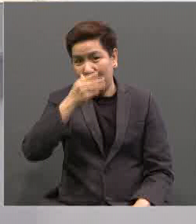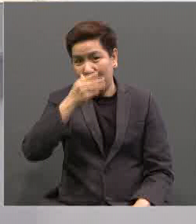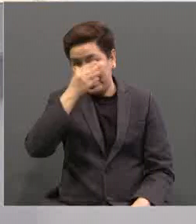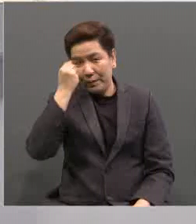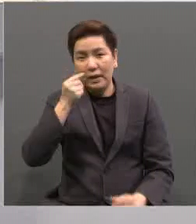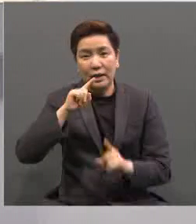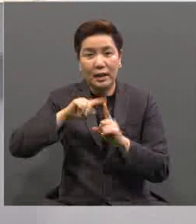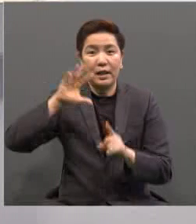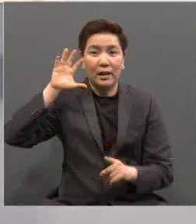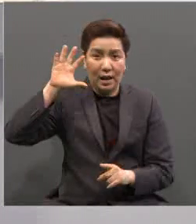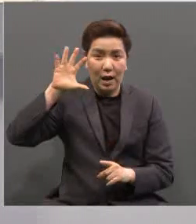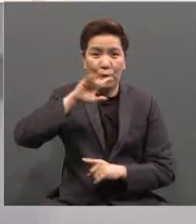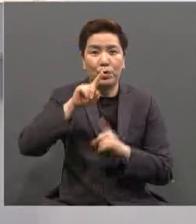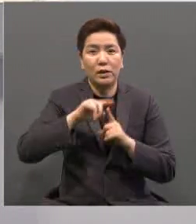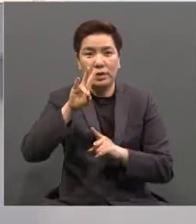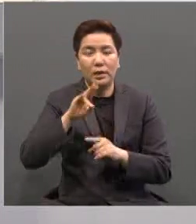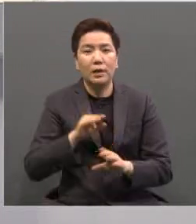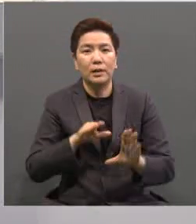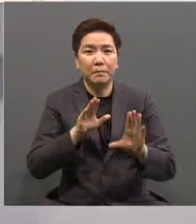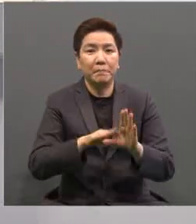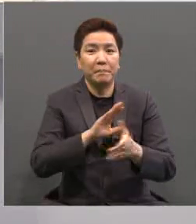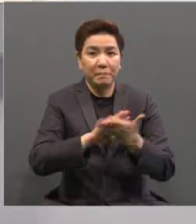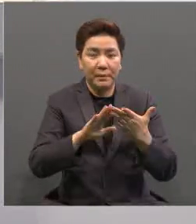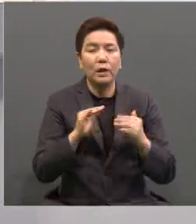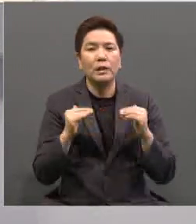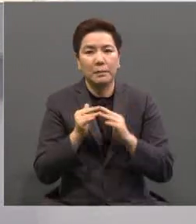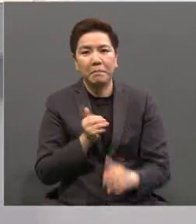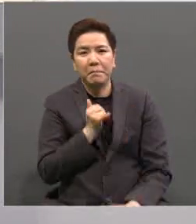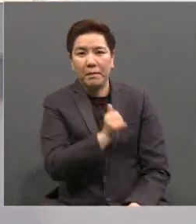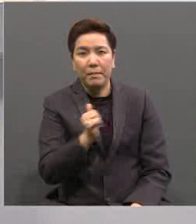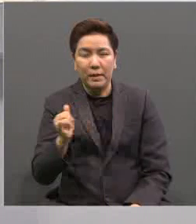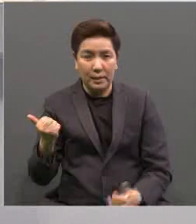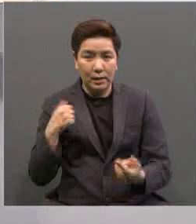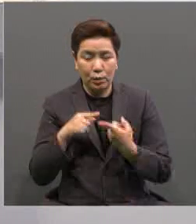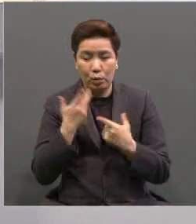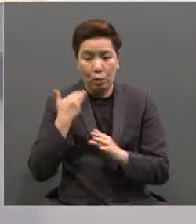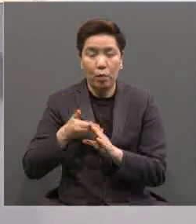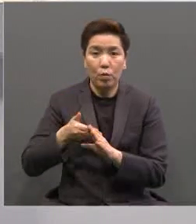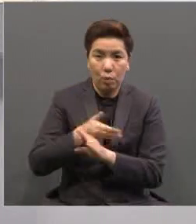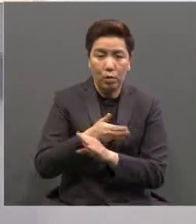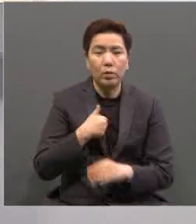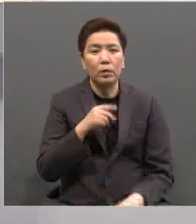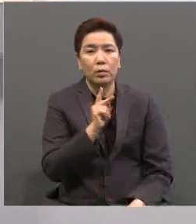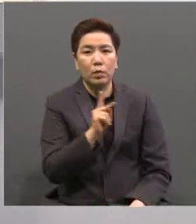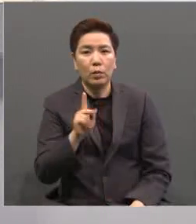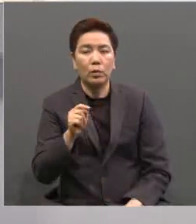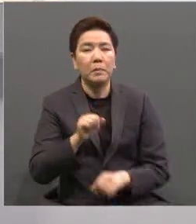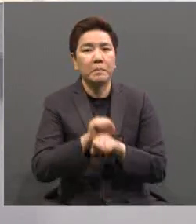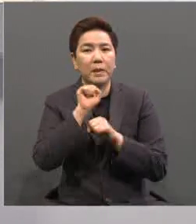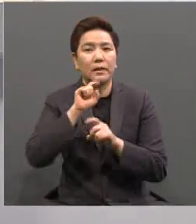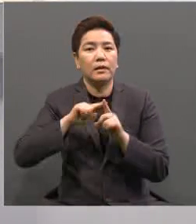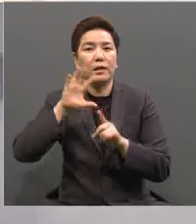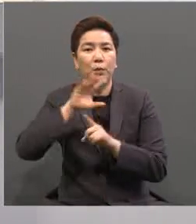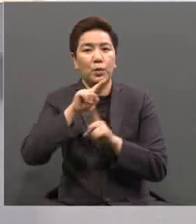7พฤษภาคมนี้นะคะหลังจากที่ลงทะเบียนกันไปแล้วก็ไปใช้สิทธิ์กันด้วยคือหลังจากที่ก่อนหน้านี้เขากกตเขามีการประกาศบอกว่า 14